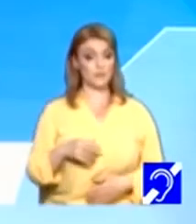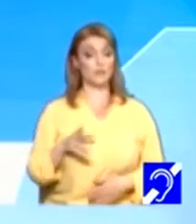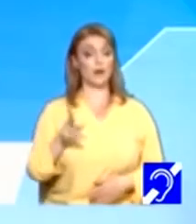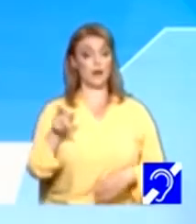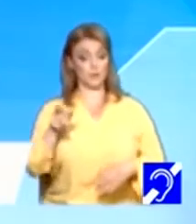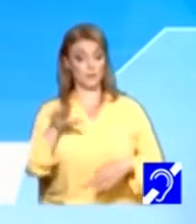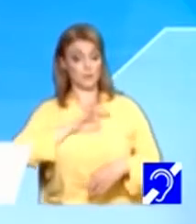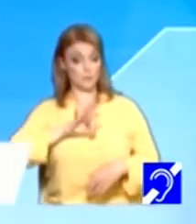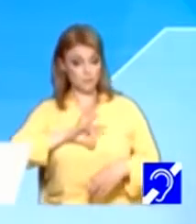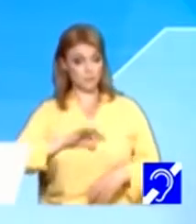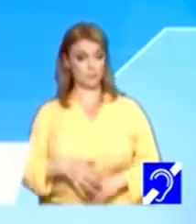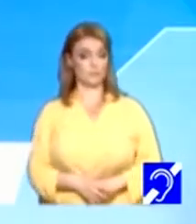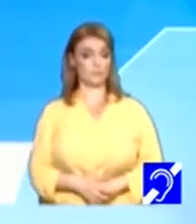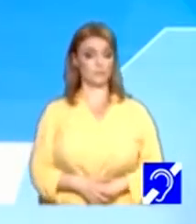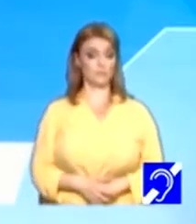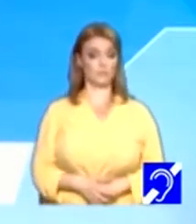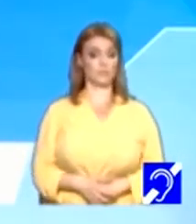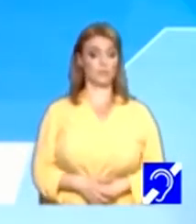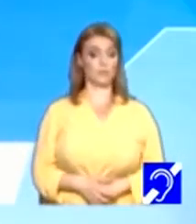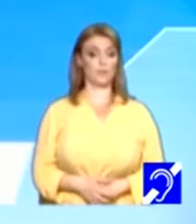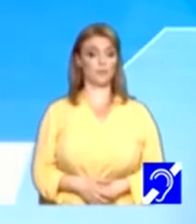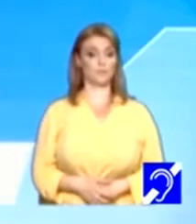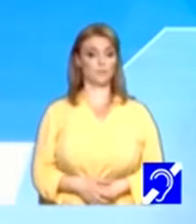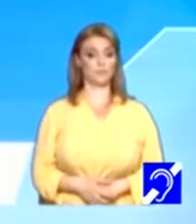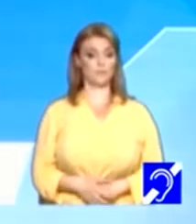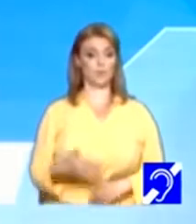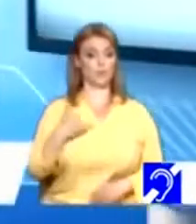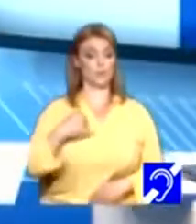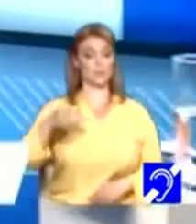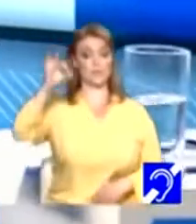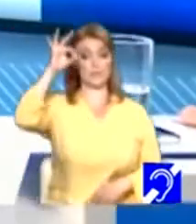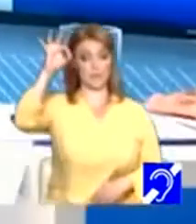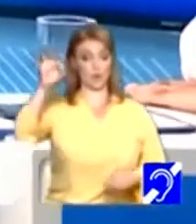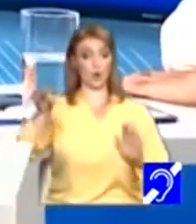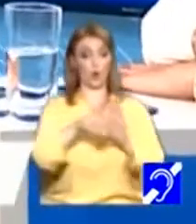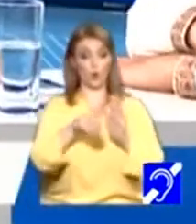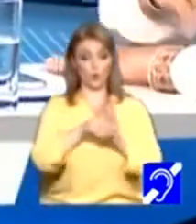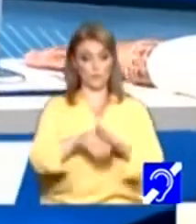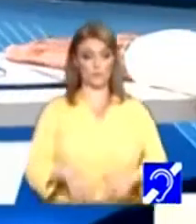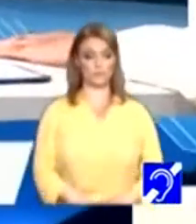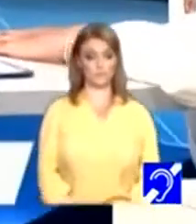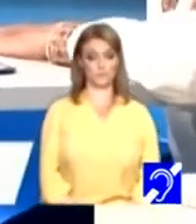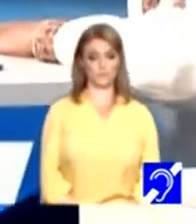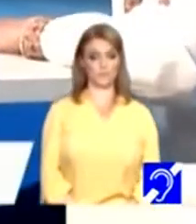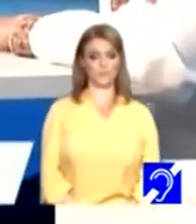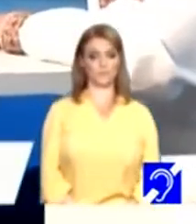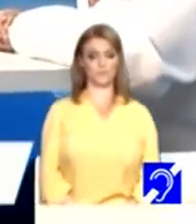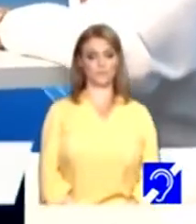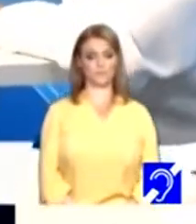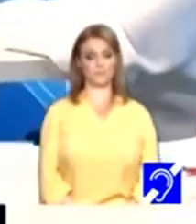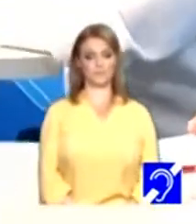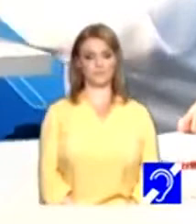implementează și felul în care ei se execută presupune zero corupție. Să vă rog să trageți un bilețel de